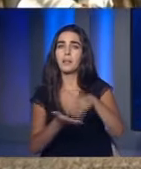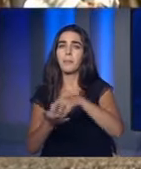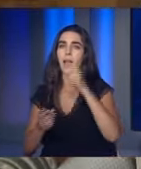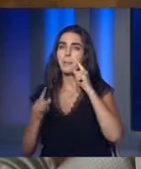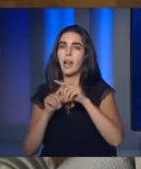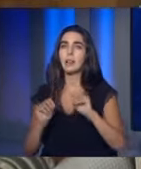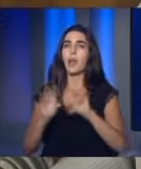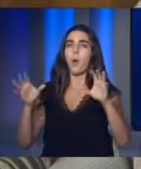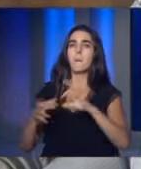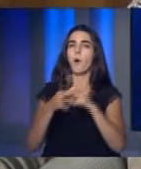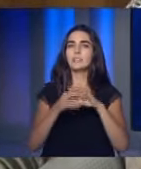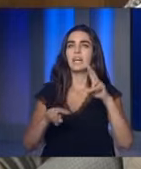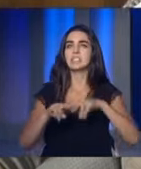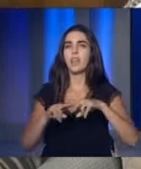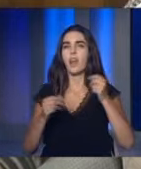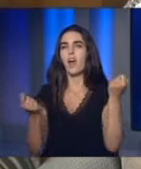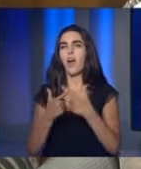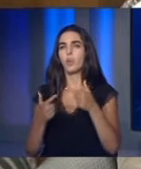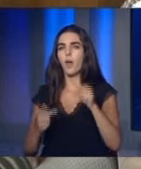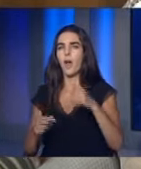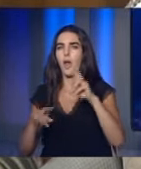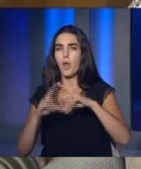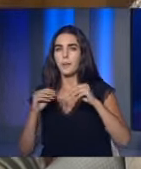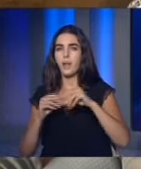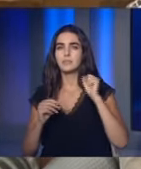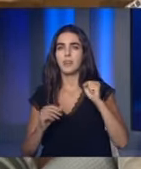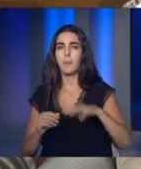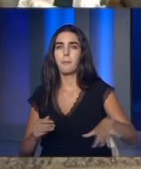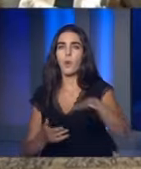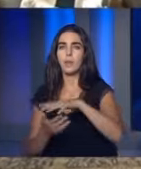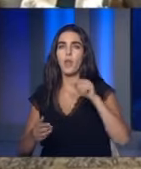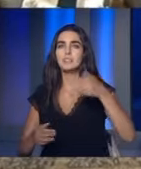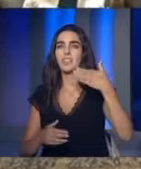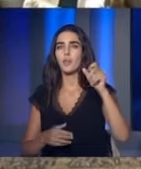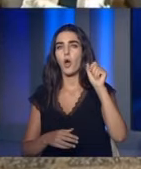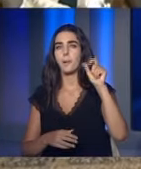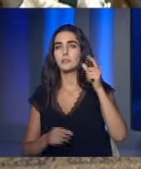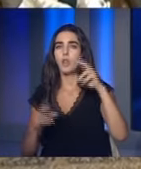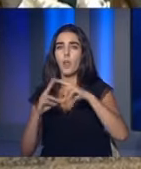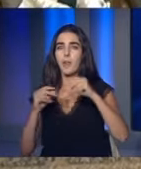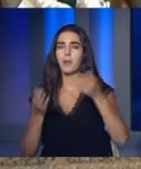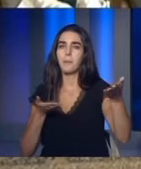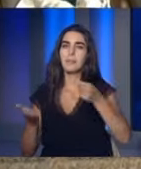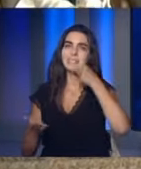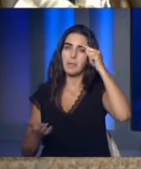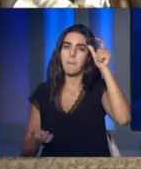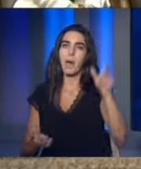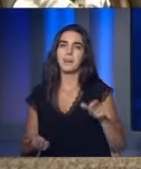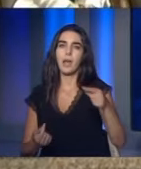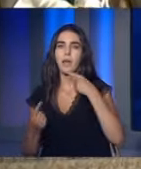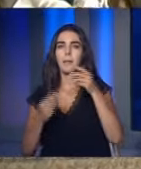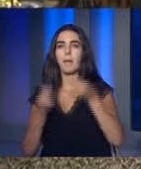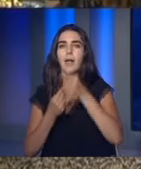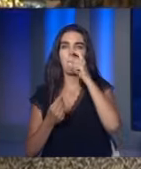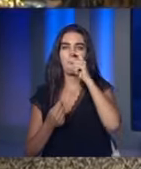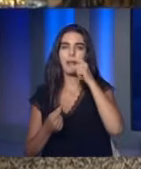لبنان وقطاع غزة، إضافة للعلاقات الثنائية بين البلدين مع سفيرة قبرص لدى لبنان ماريا